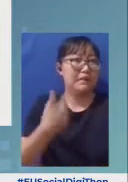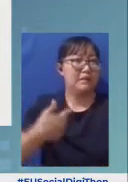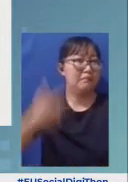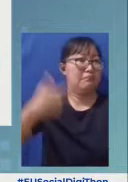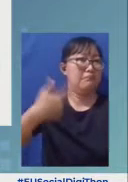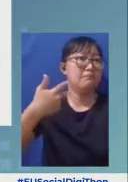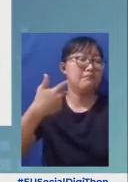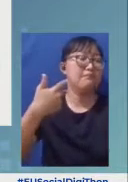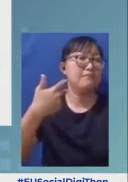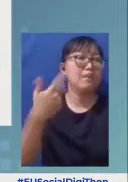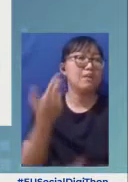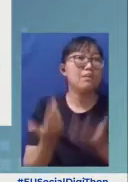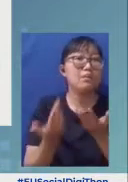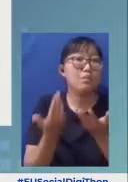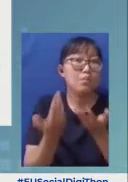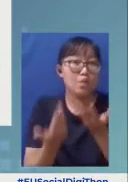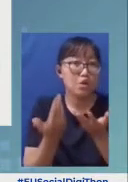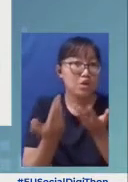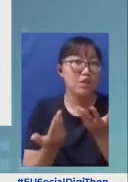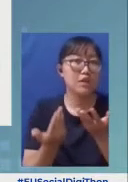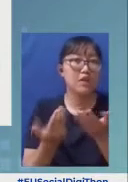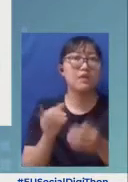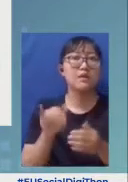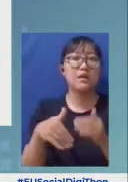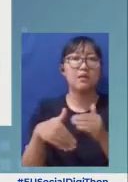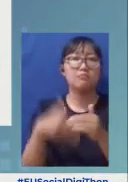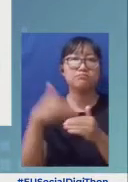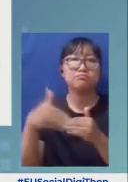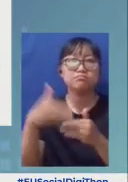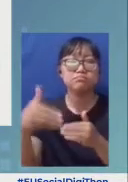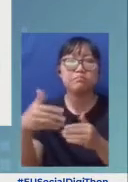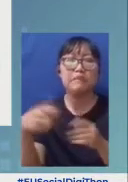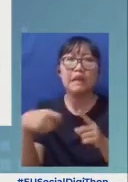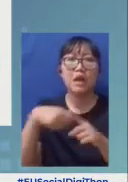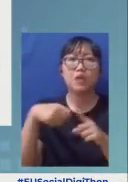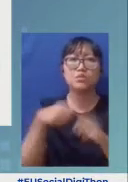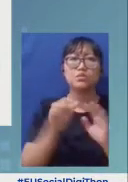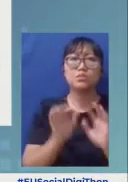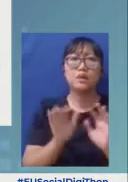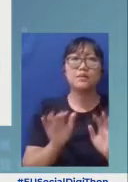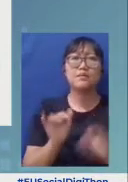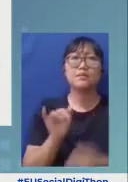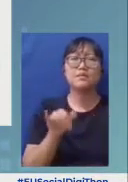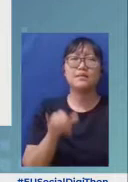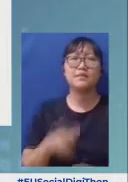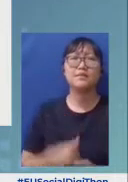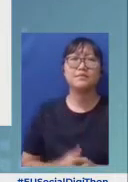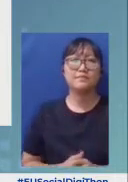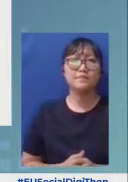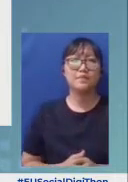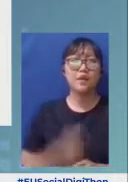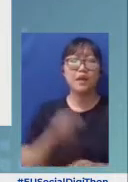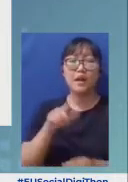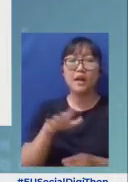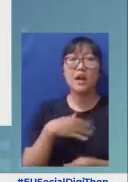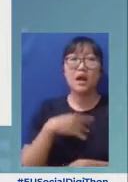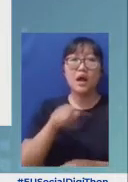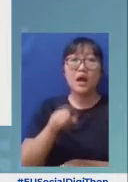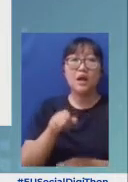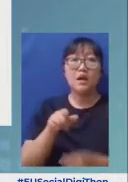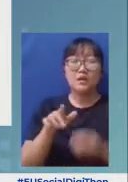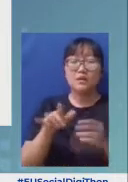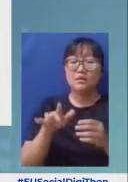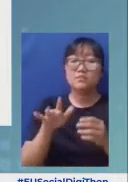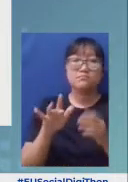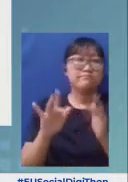yang selanjutnya, wow, banyak banget kasus-kasusnya ya. Nah, penipuan di ranah daring juga banyak banget yang anak-anak